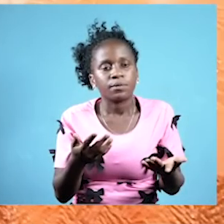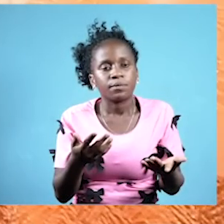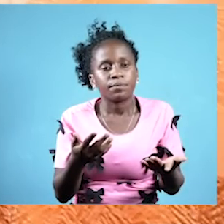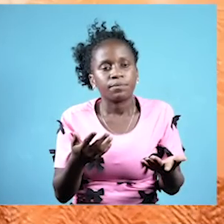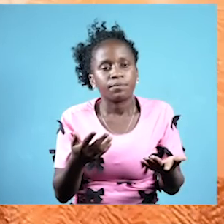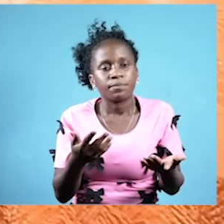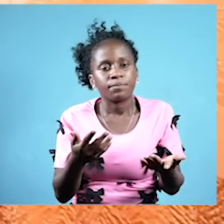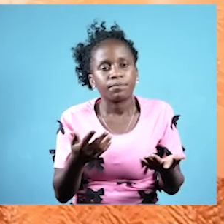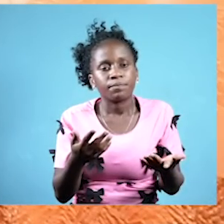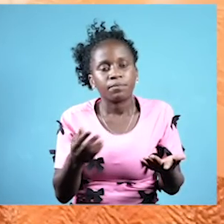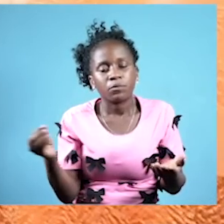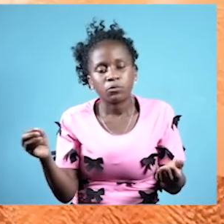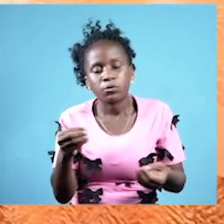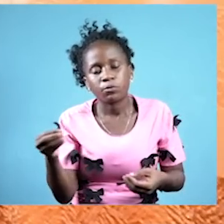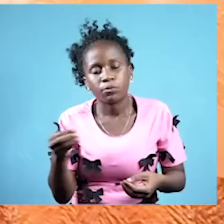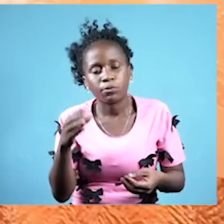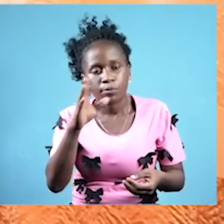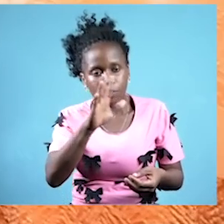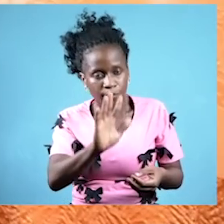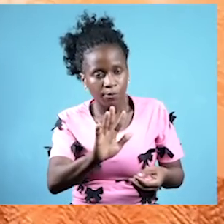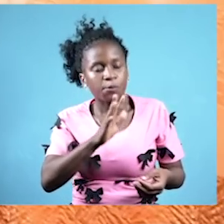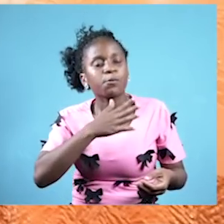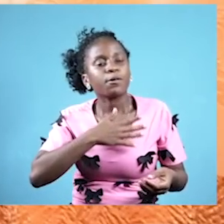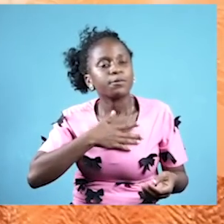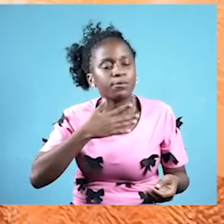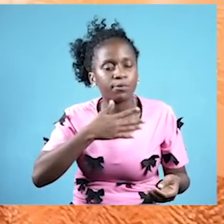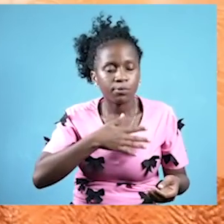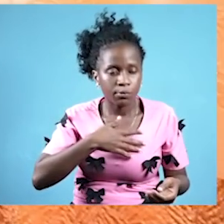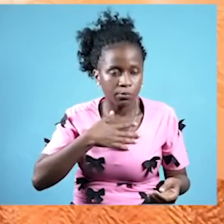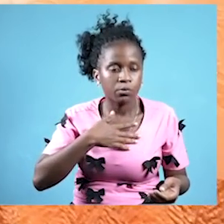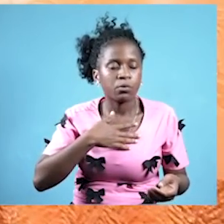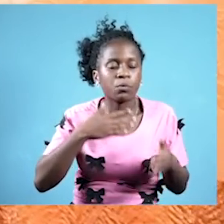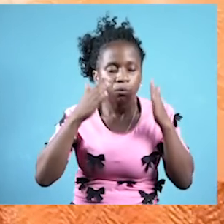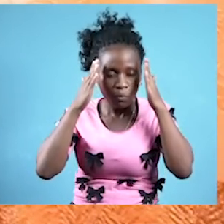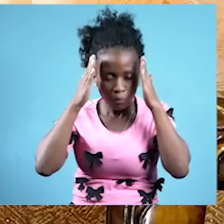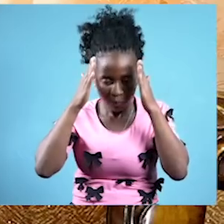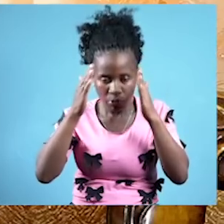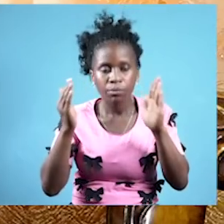lakini ni kutokana na ile approach yake